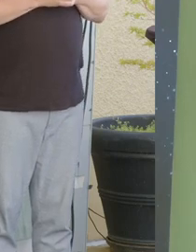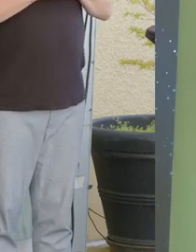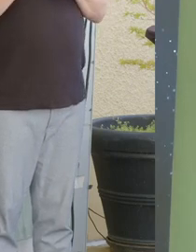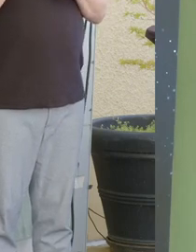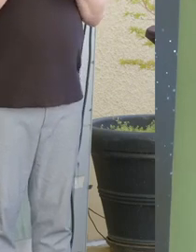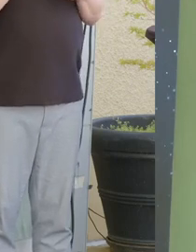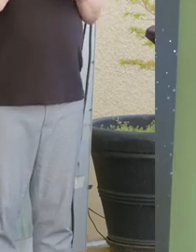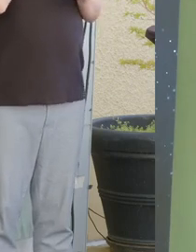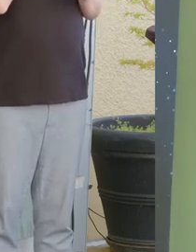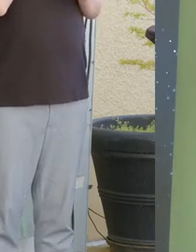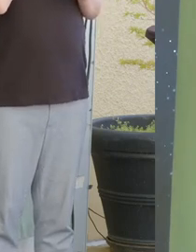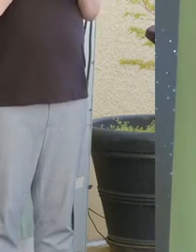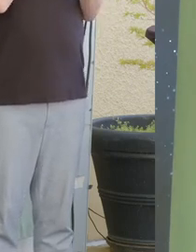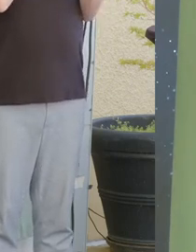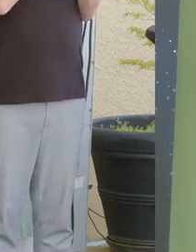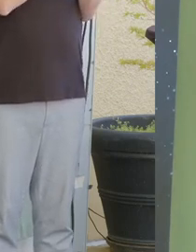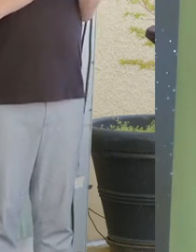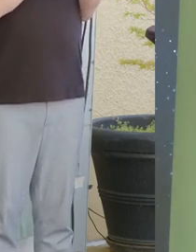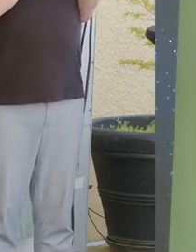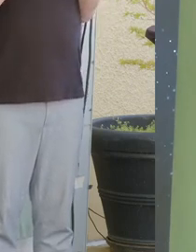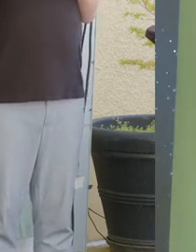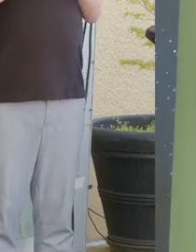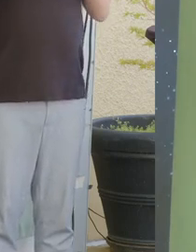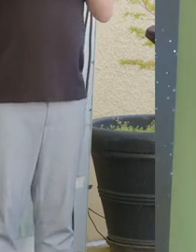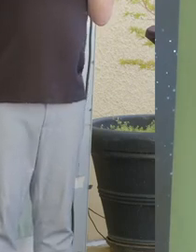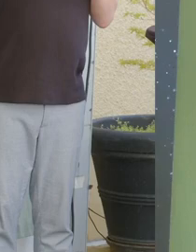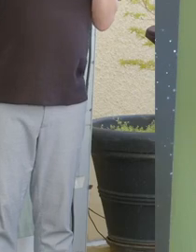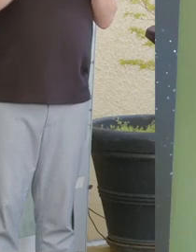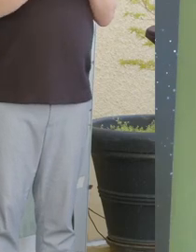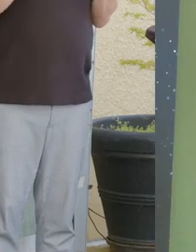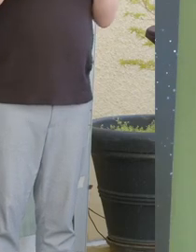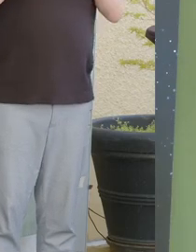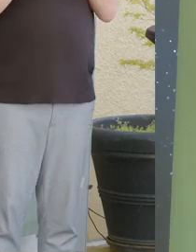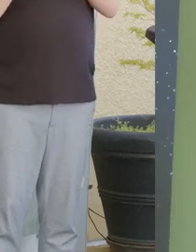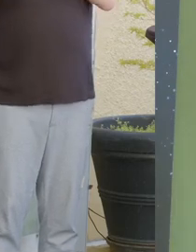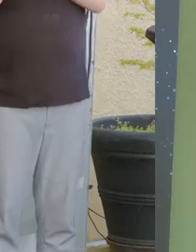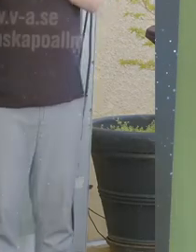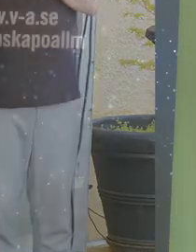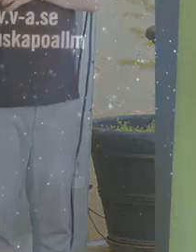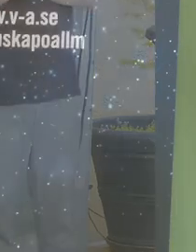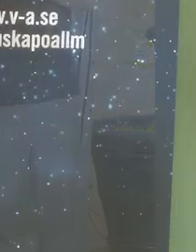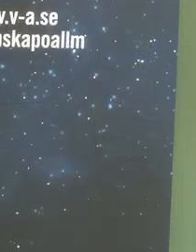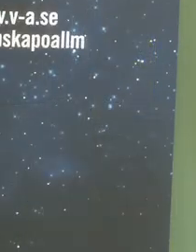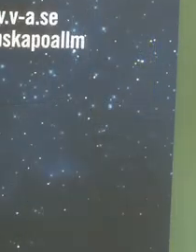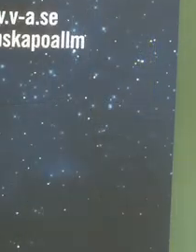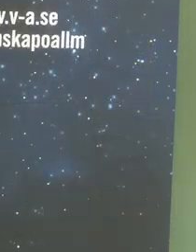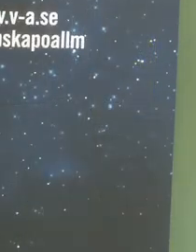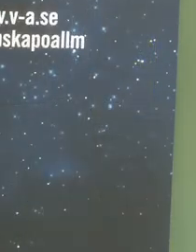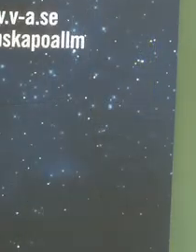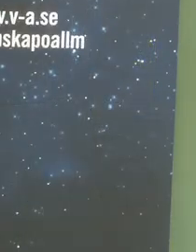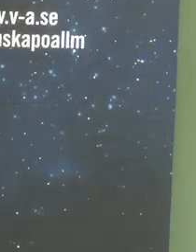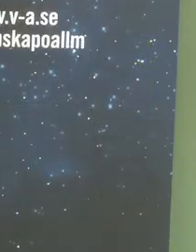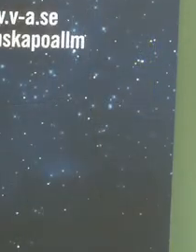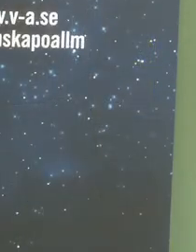under Almedalsveckan och känt att det är väldigt många seminarier och samtal om artificiell intelligens. Väldigt många av dem handlar om tillämpningen